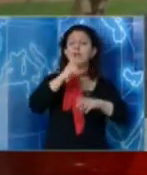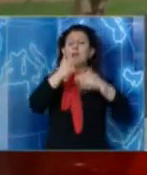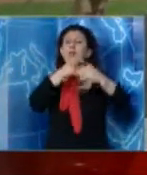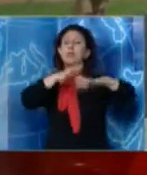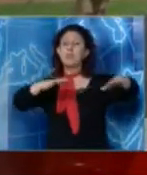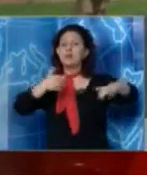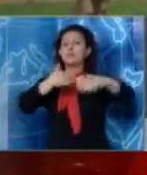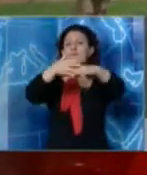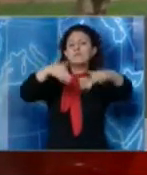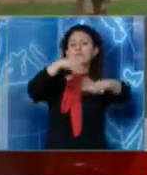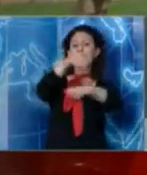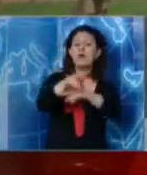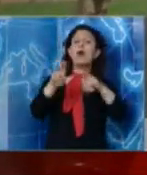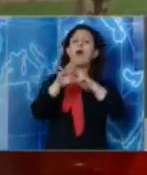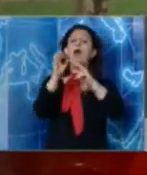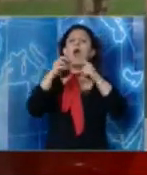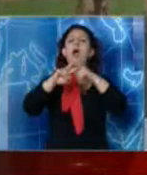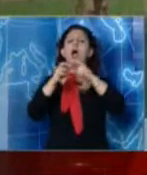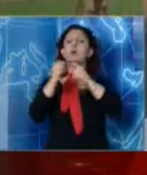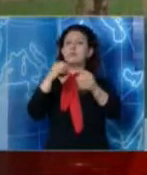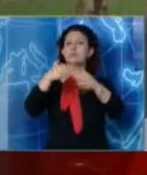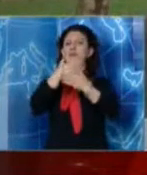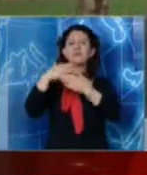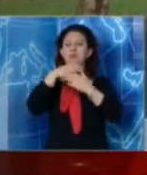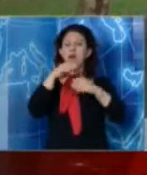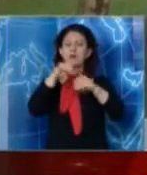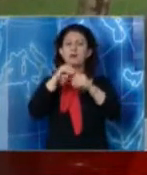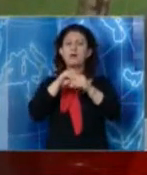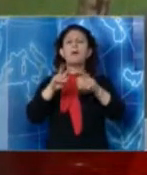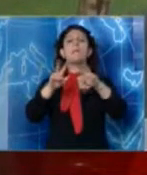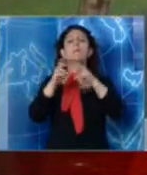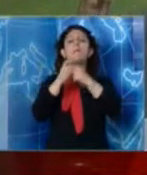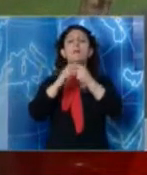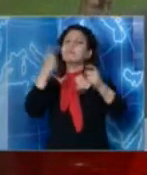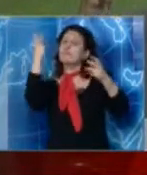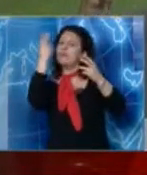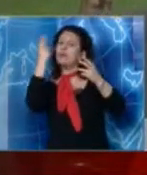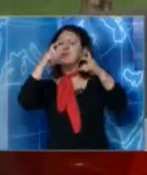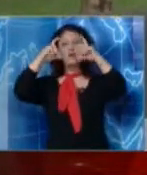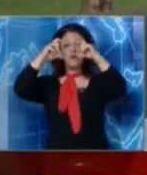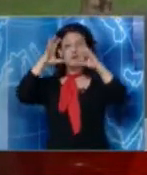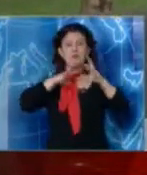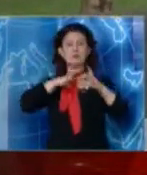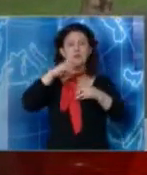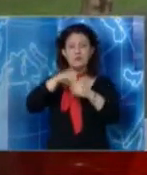oturduğum için. Çıktım kargo geldi. Zarfı verdi. Baktım zarfın üzerinde medya resimler var. Televizyon logoları falan